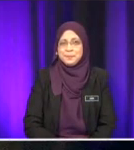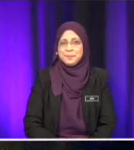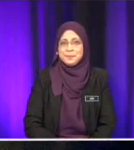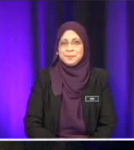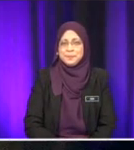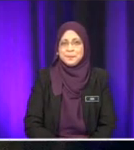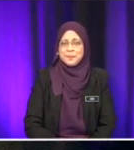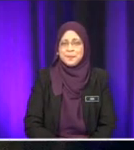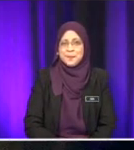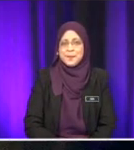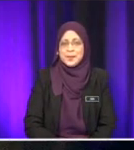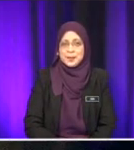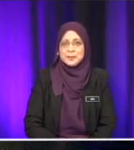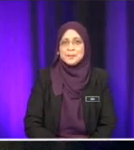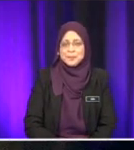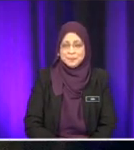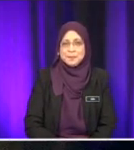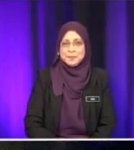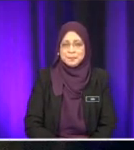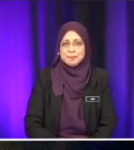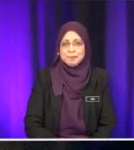kan saya aja dulu